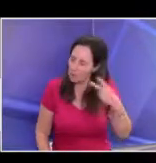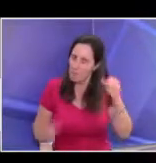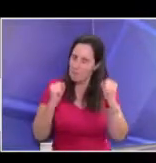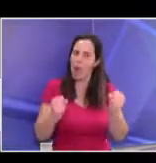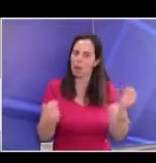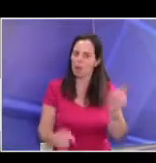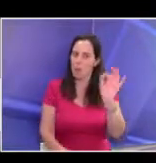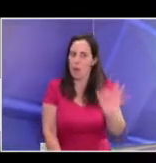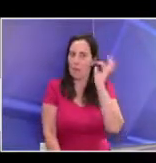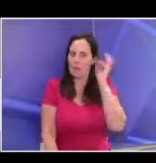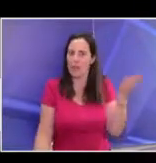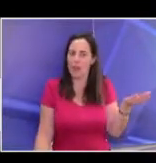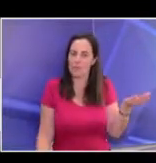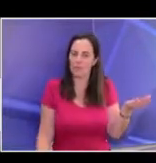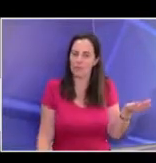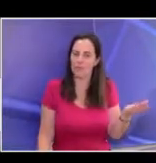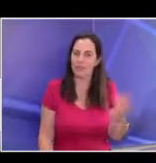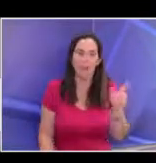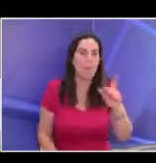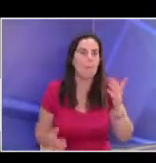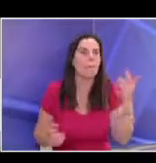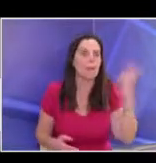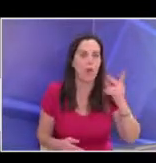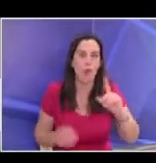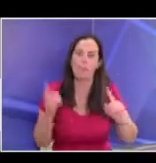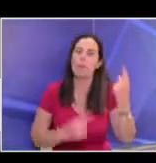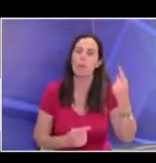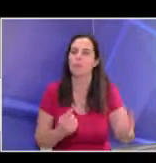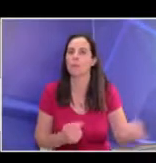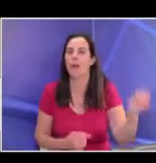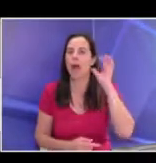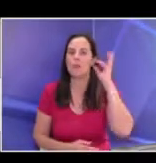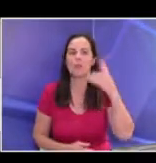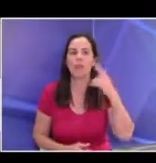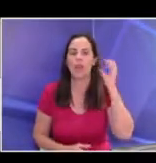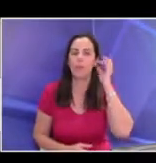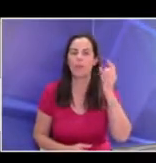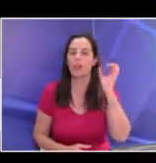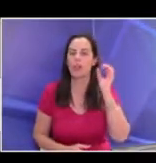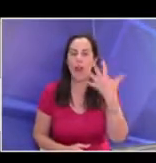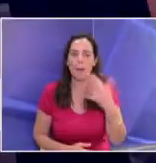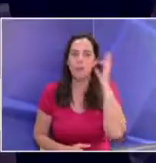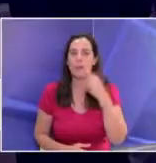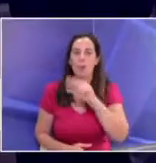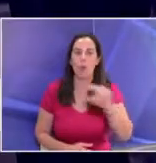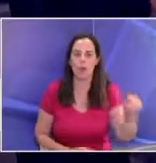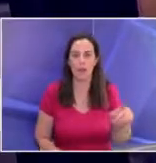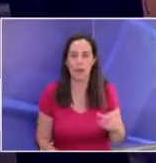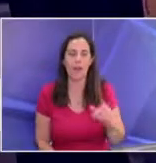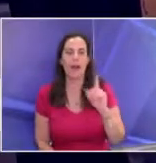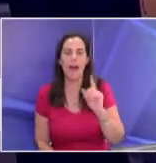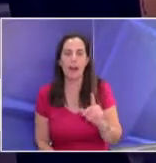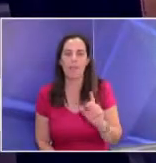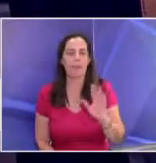בטוח שהוא לא פוגע בנשים. זאת אומרת, בטח לא באופן שלפתע יקום הוא 5 נשים בבת אחת. זאת אומרת, יש פה... כן, לא, אני חושב